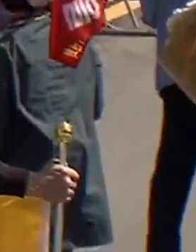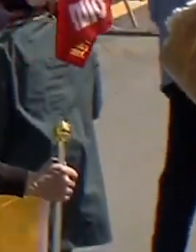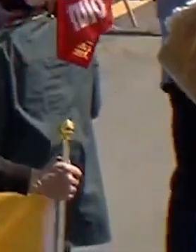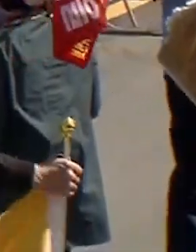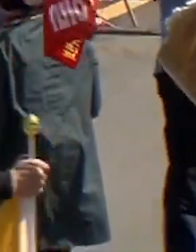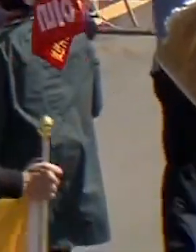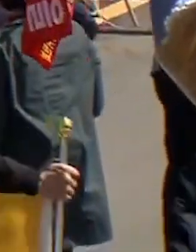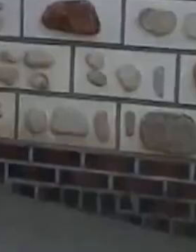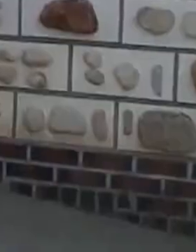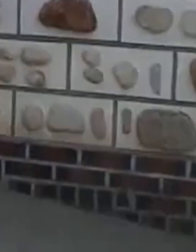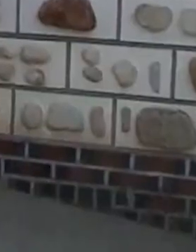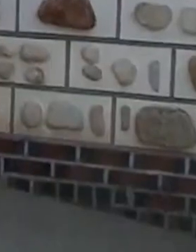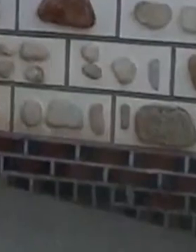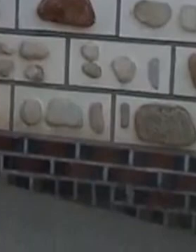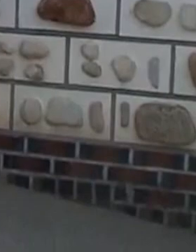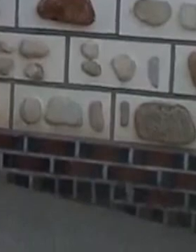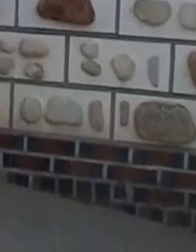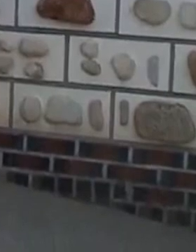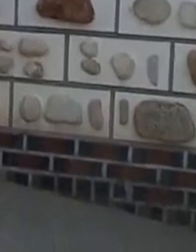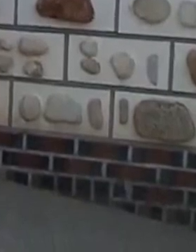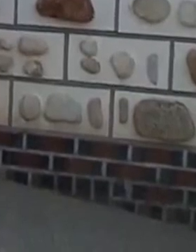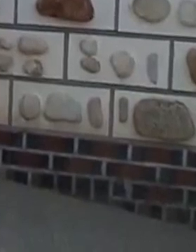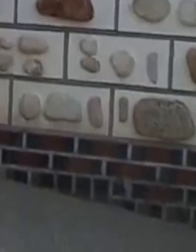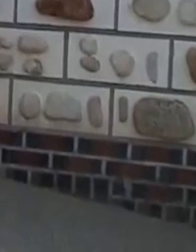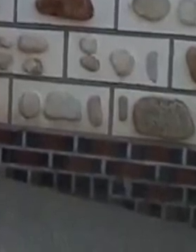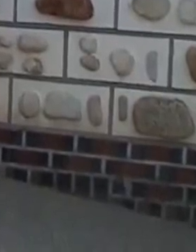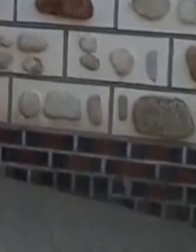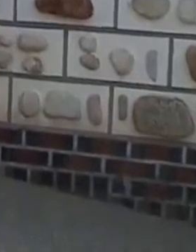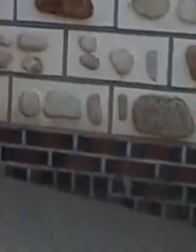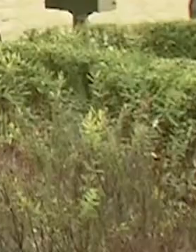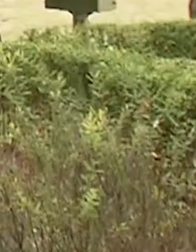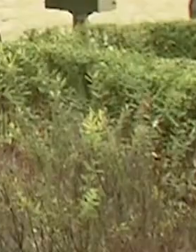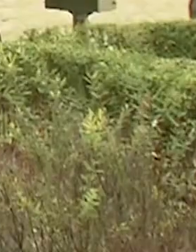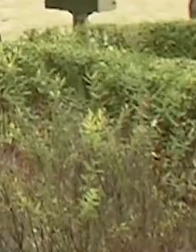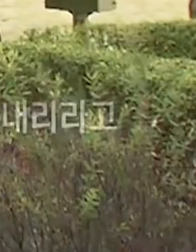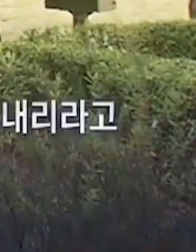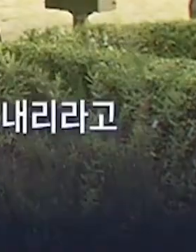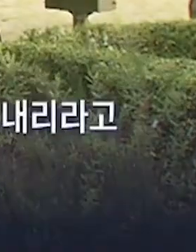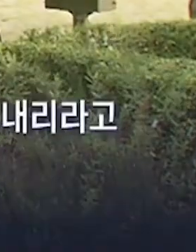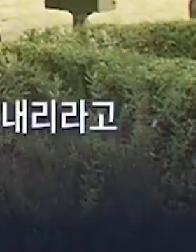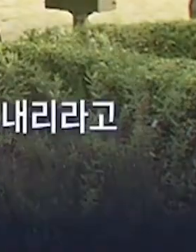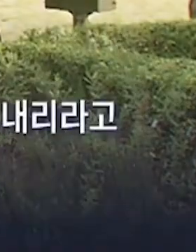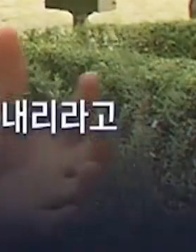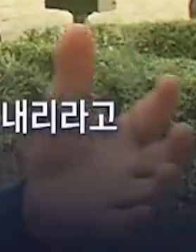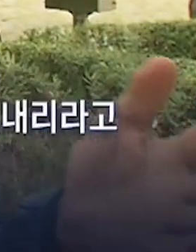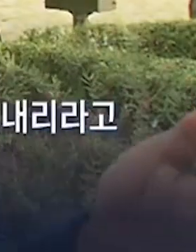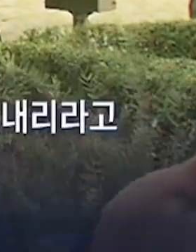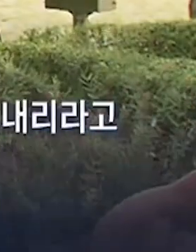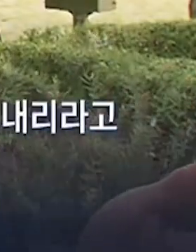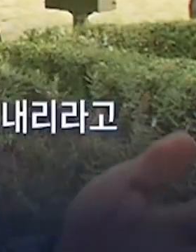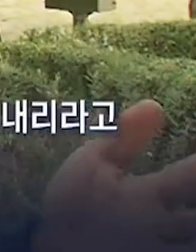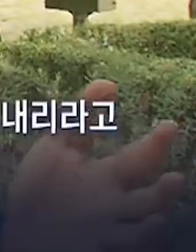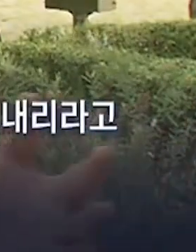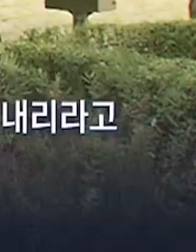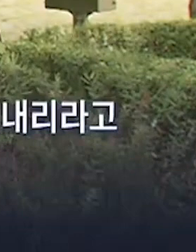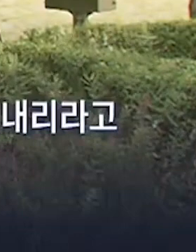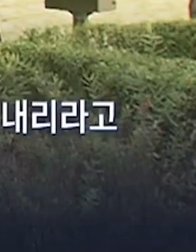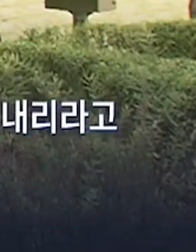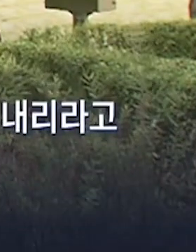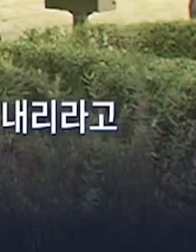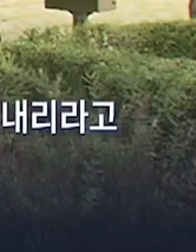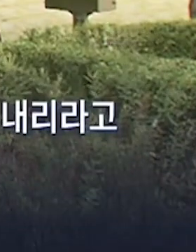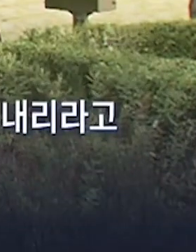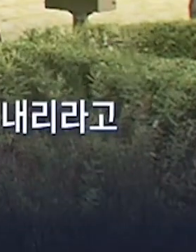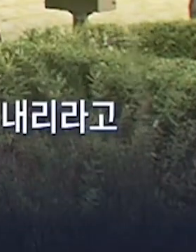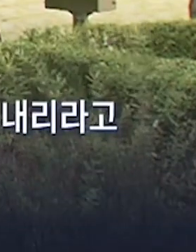의사를 밝힐 때까지 반대 운동을 계속하겠다는 입장입니다. 남부발전 관계자, 그다음에 그동안 추진해온 공무원들